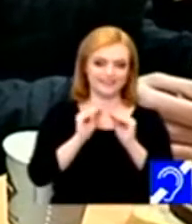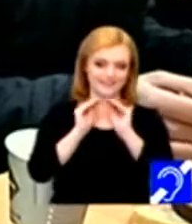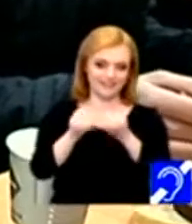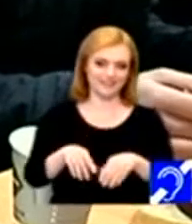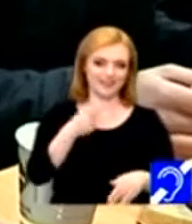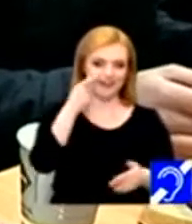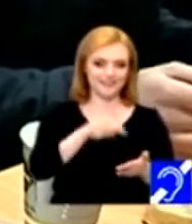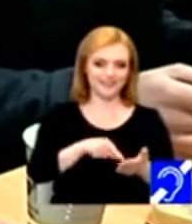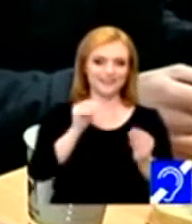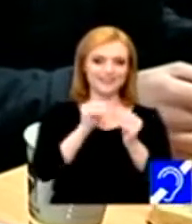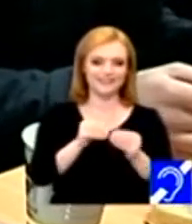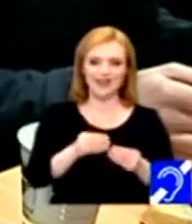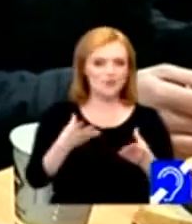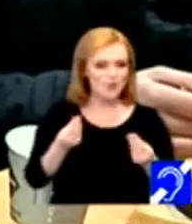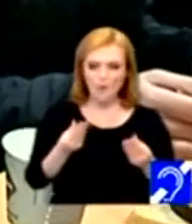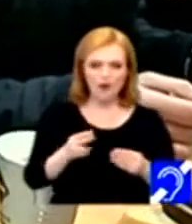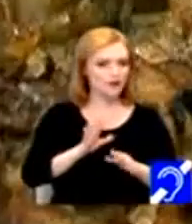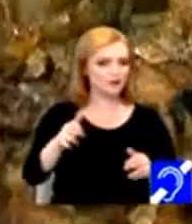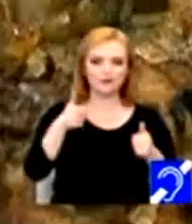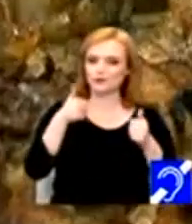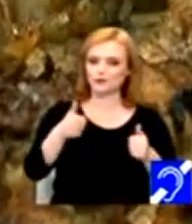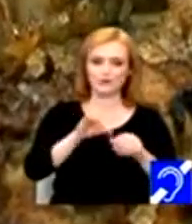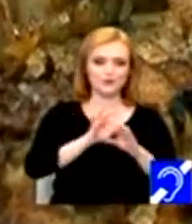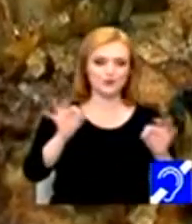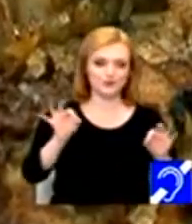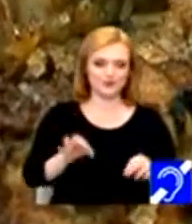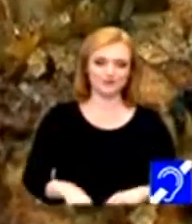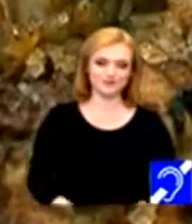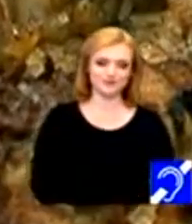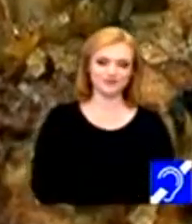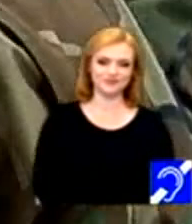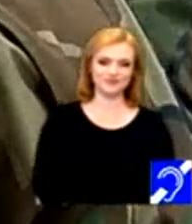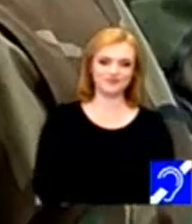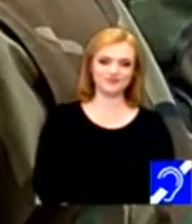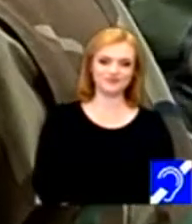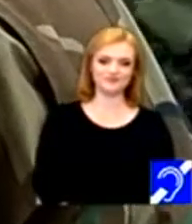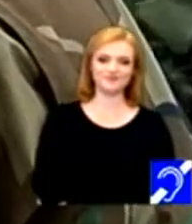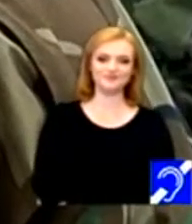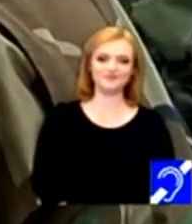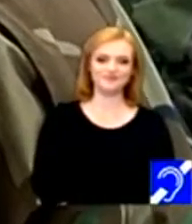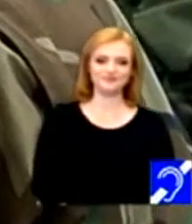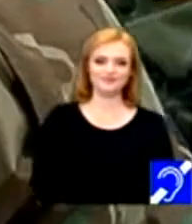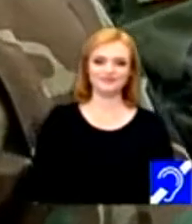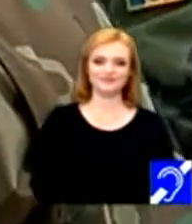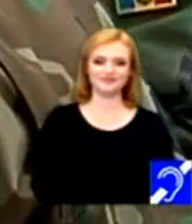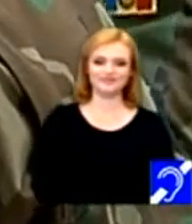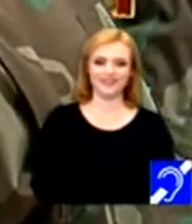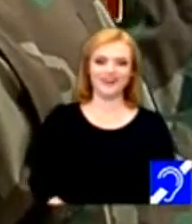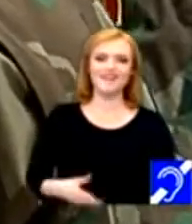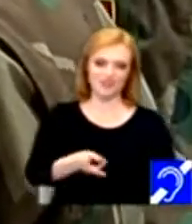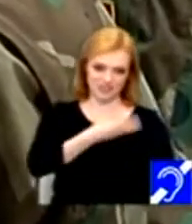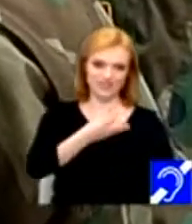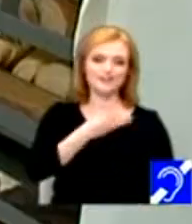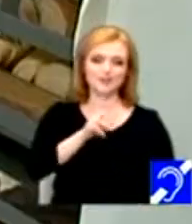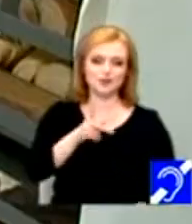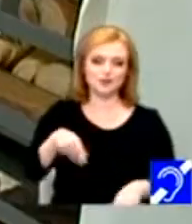chiar vă place mămăliga, nu e prea moale? Nu, e gătit bine. V-ar plăcea să vină cum mai gătească așa uneori?